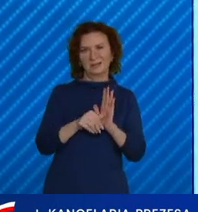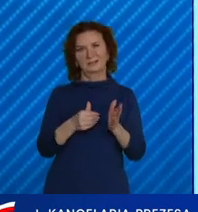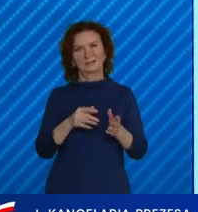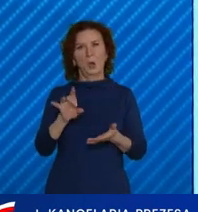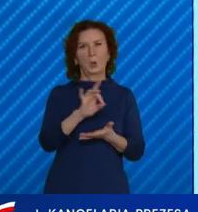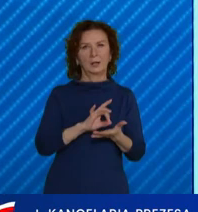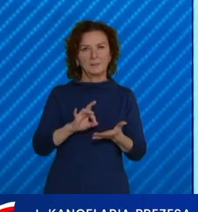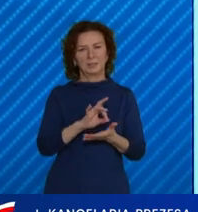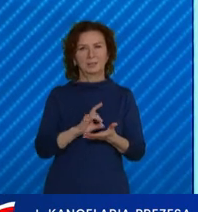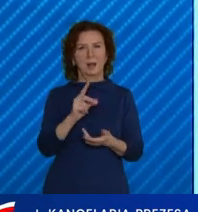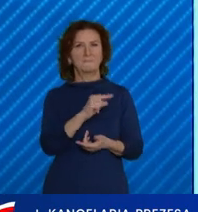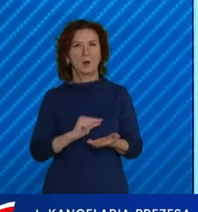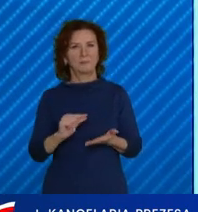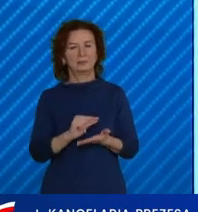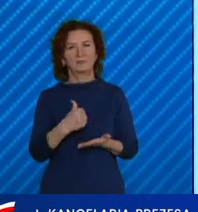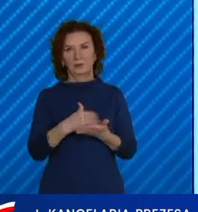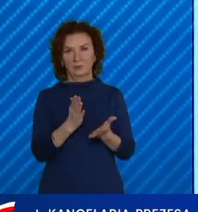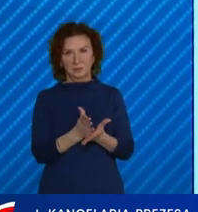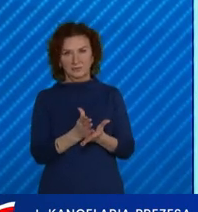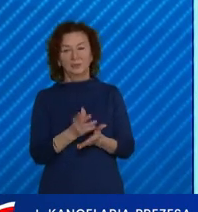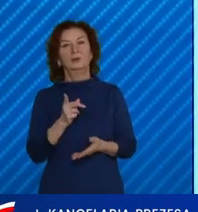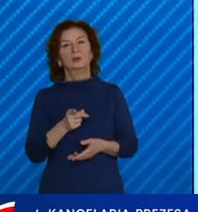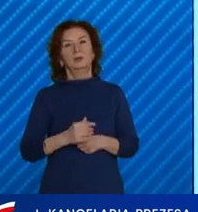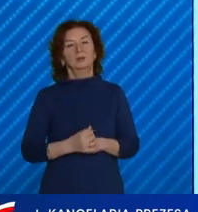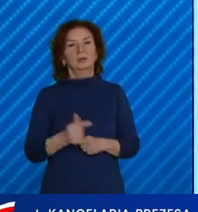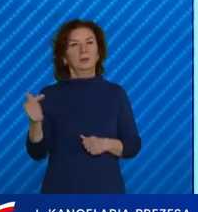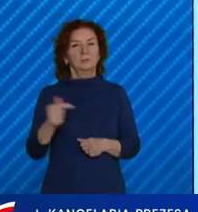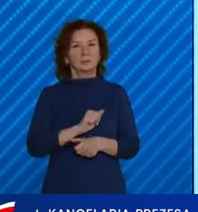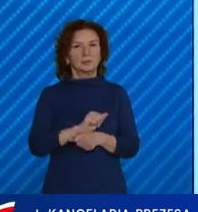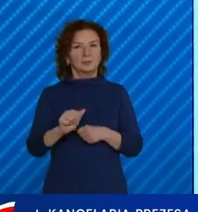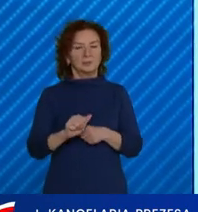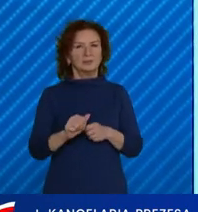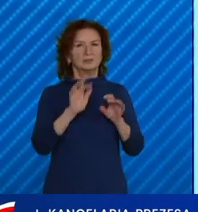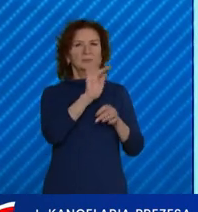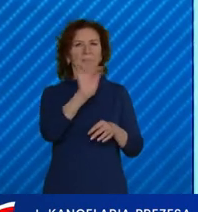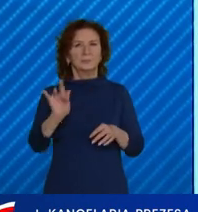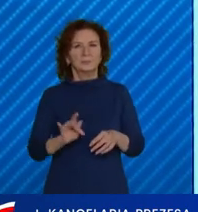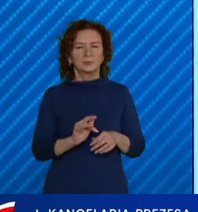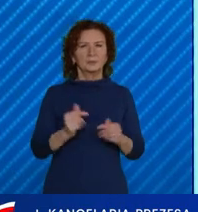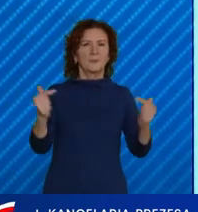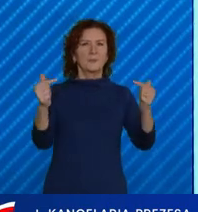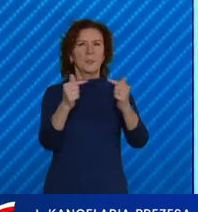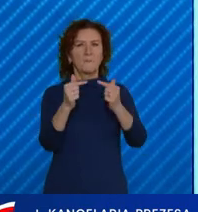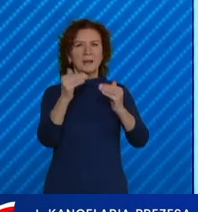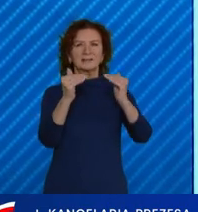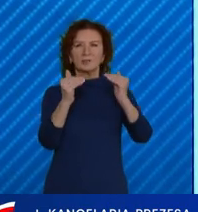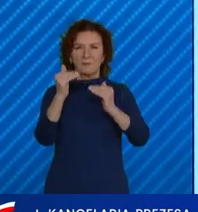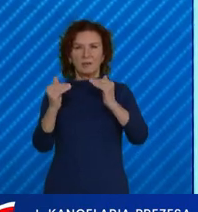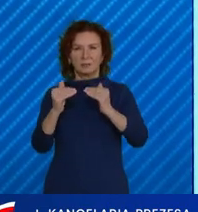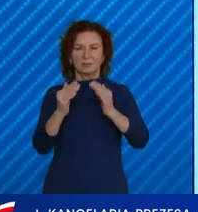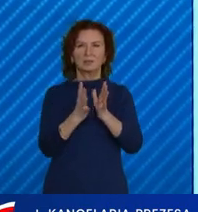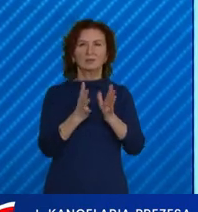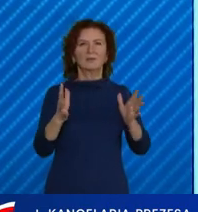jednej gminie, w jednym powiecie, w jednym województwie. To musi być sieć punktów proporcjonalnie dostosowana do